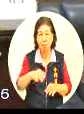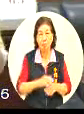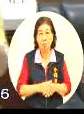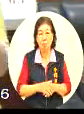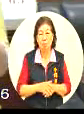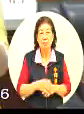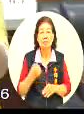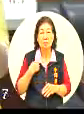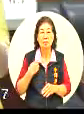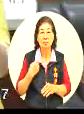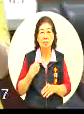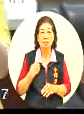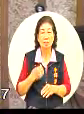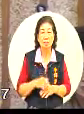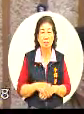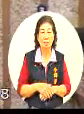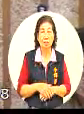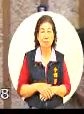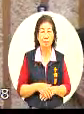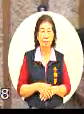谢主席，我知道，谢谢。 你知道哈？